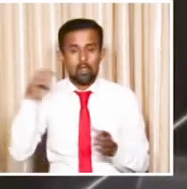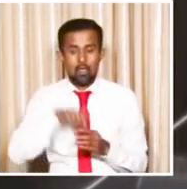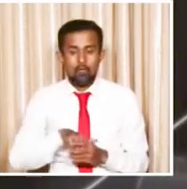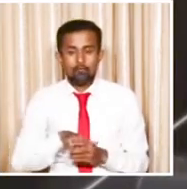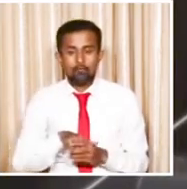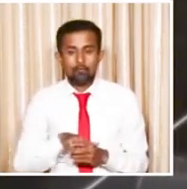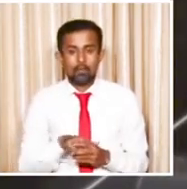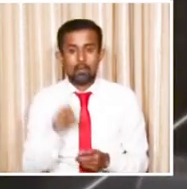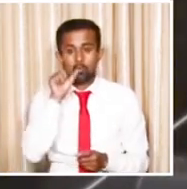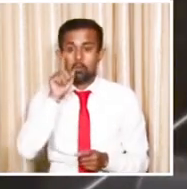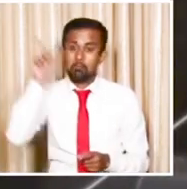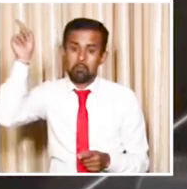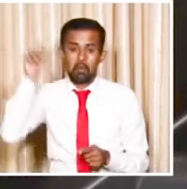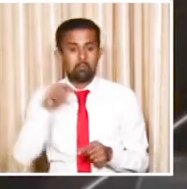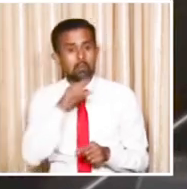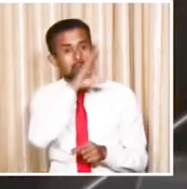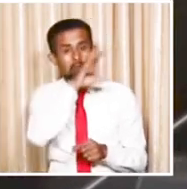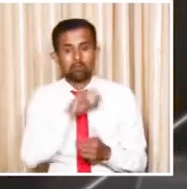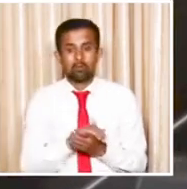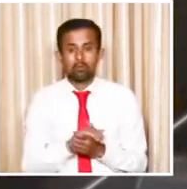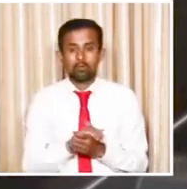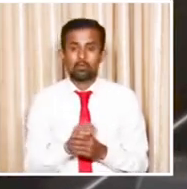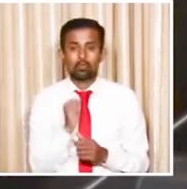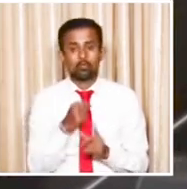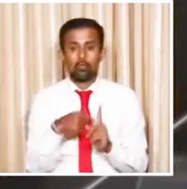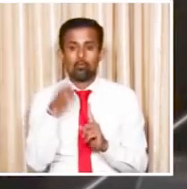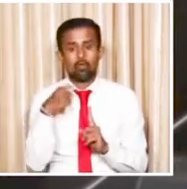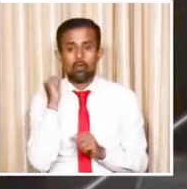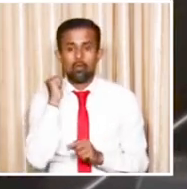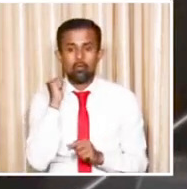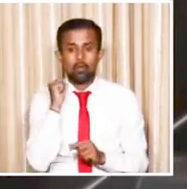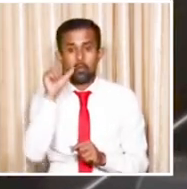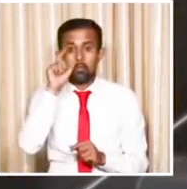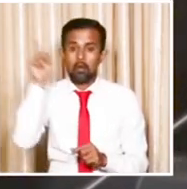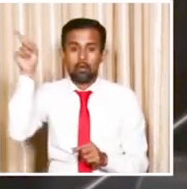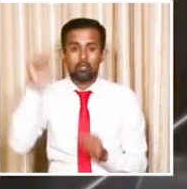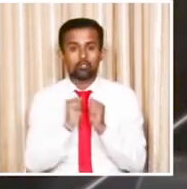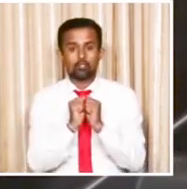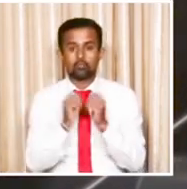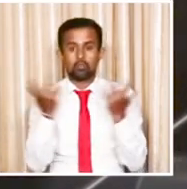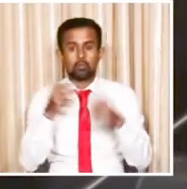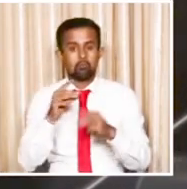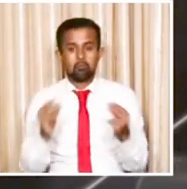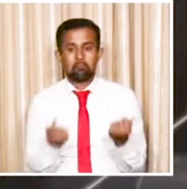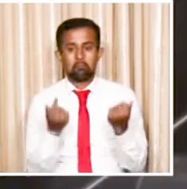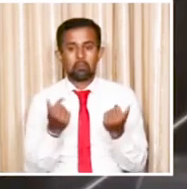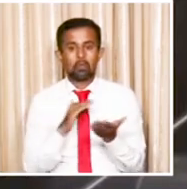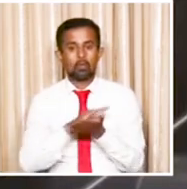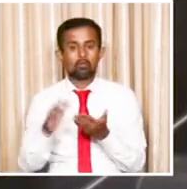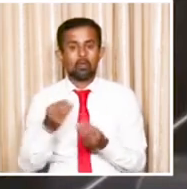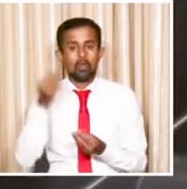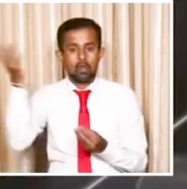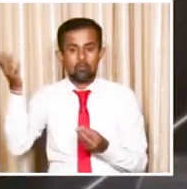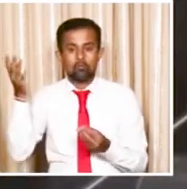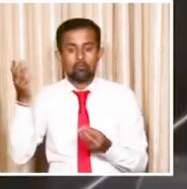වෙලාවට බලන්න අර රට බලන්න මේ රට ඒ රටවල් වල කොහොමද ක්‍රියාත්මක වෙන්නේ බලන්න ඒගොල්ලන්ට රස්සාව නැති වෙච්ච ගමන් සහනාධාර හම්බ